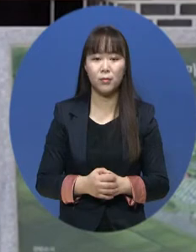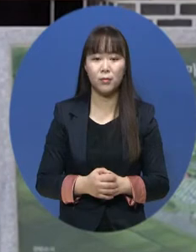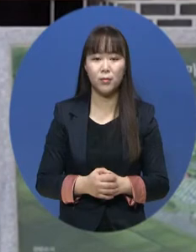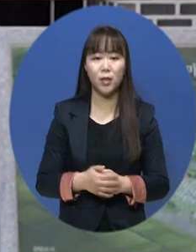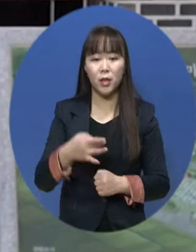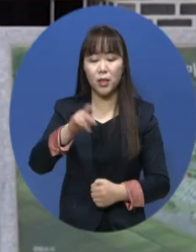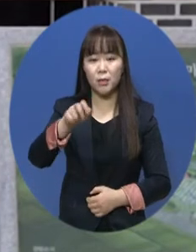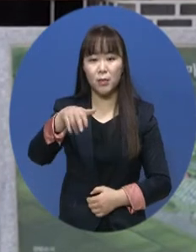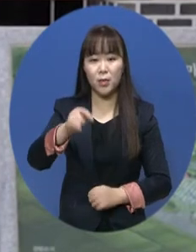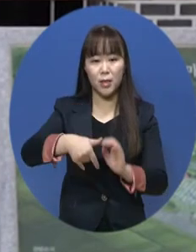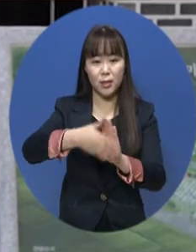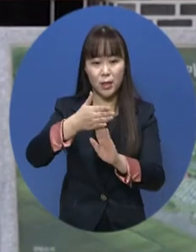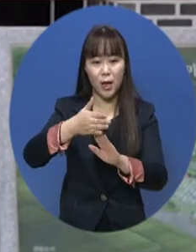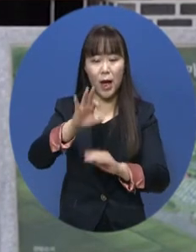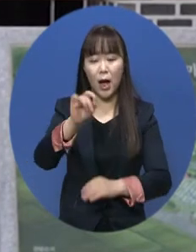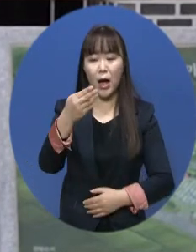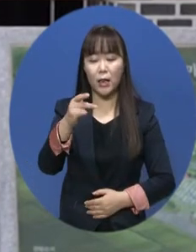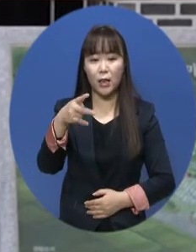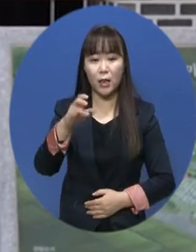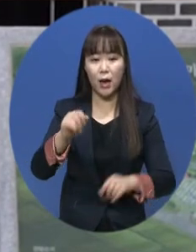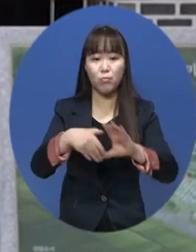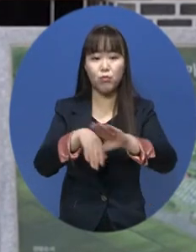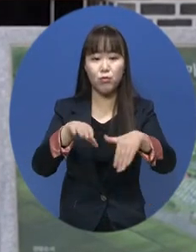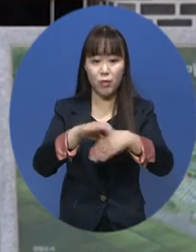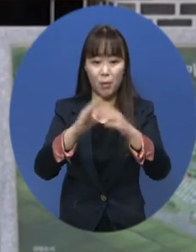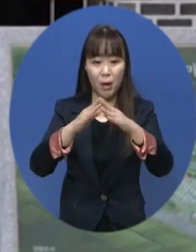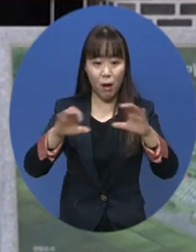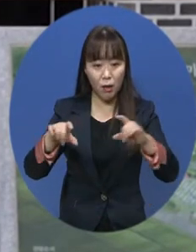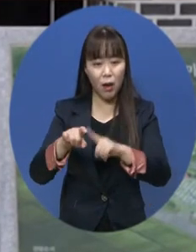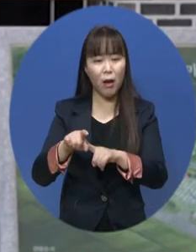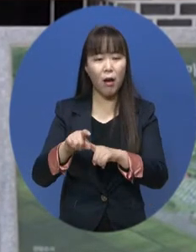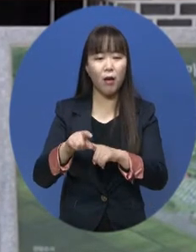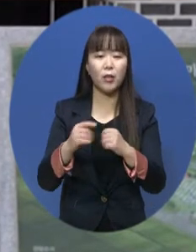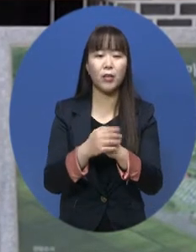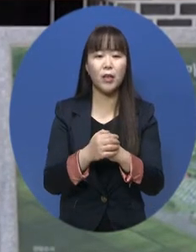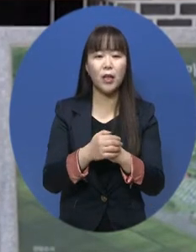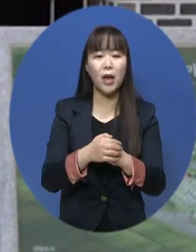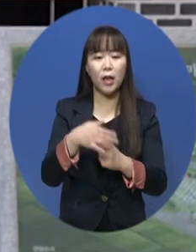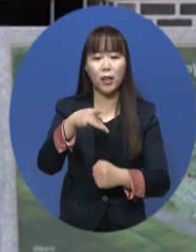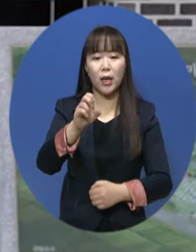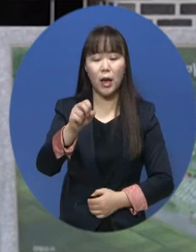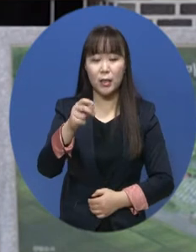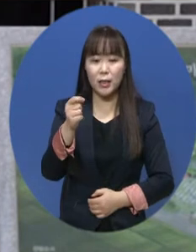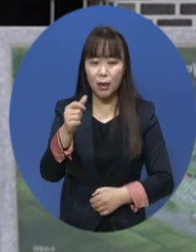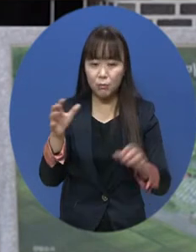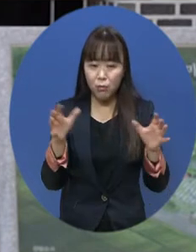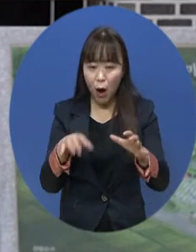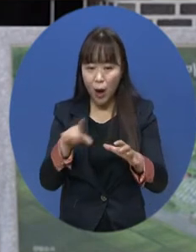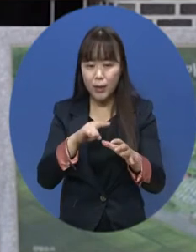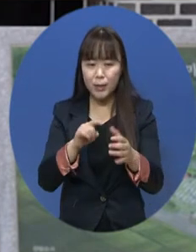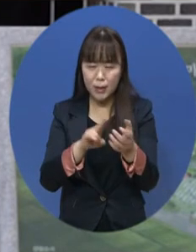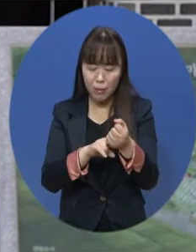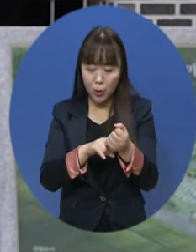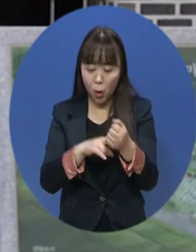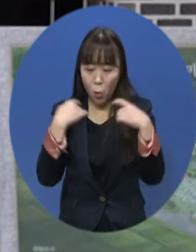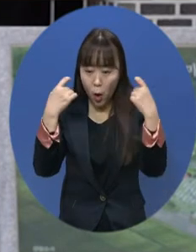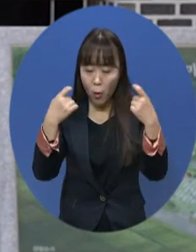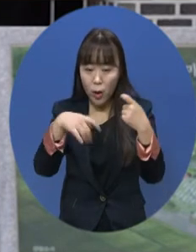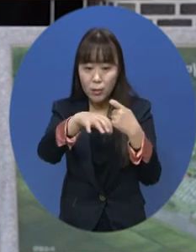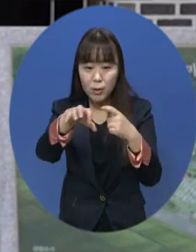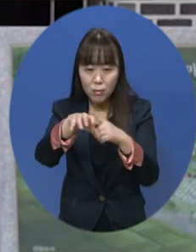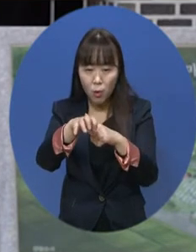김제시의 아리랑 문학마을이 한국관광공사가 주관하는 강소형 잠재관광지 발굴 육성 공모사업에